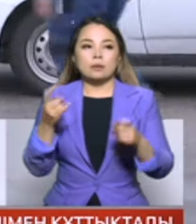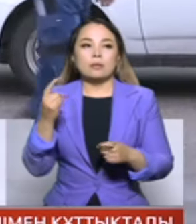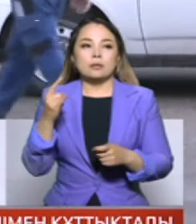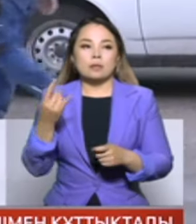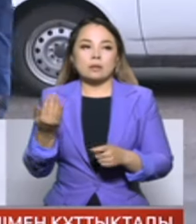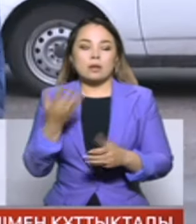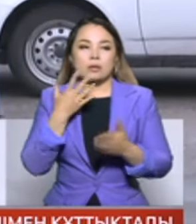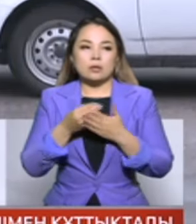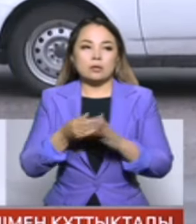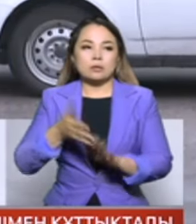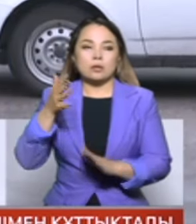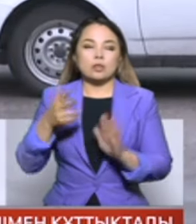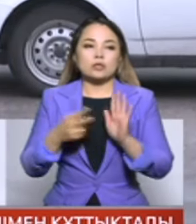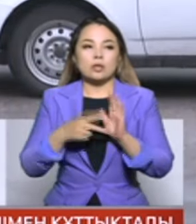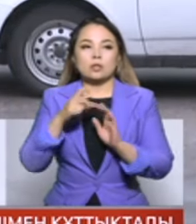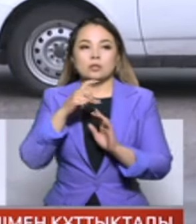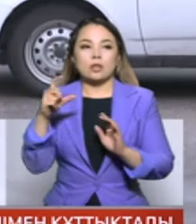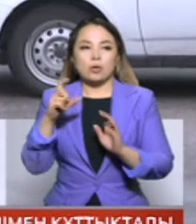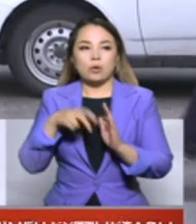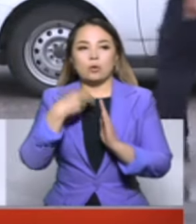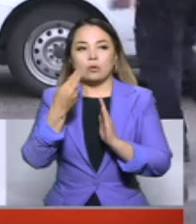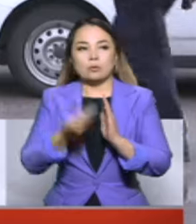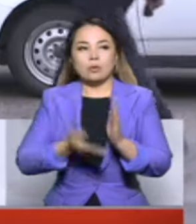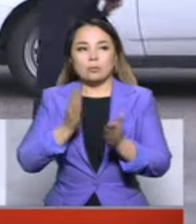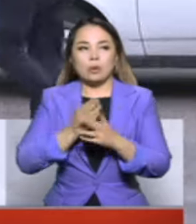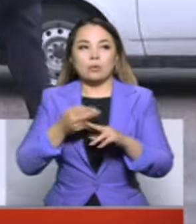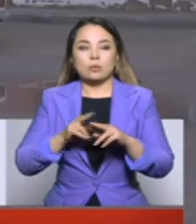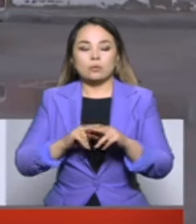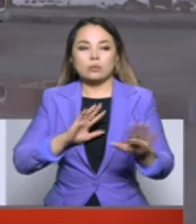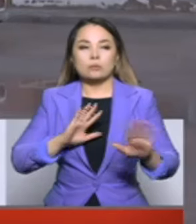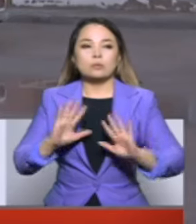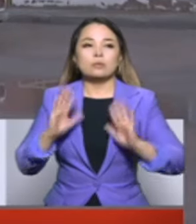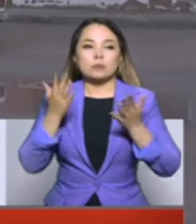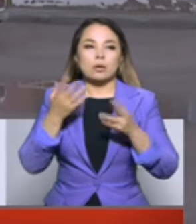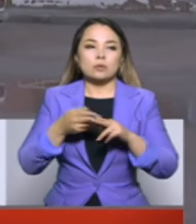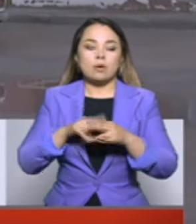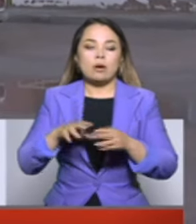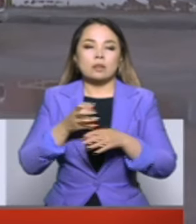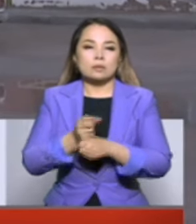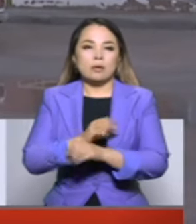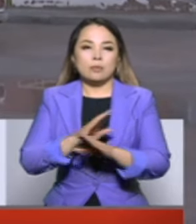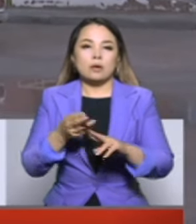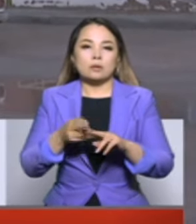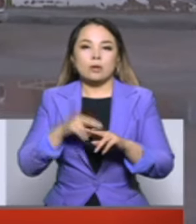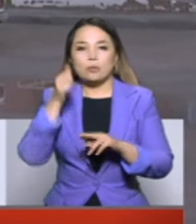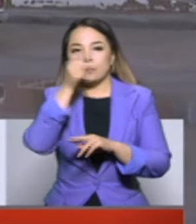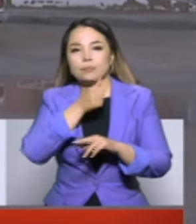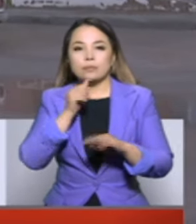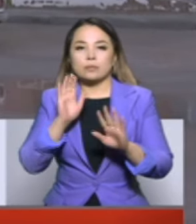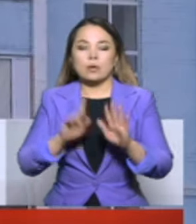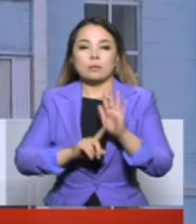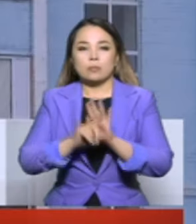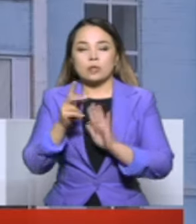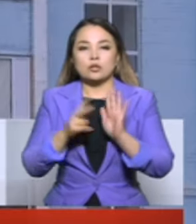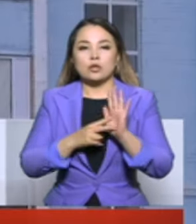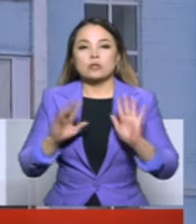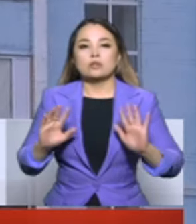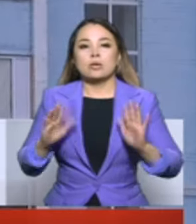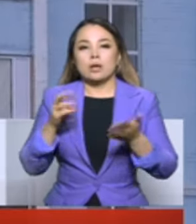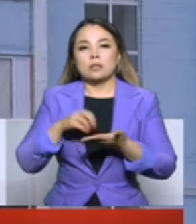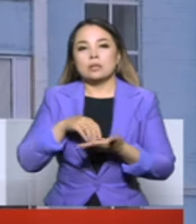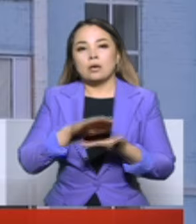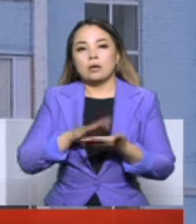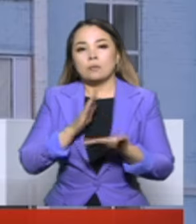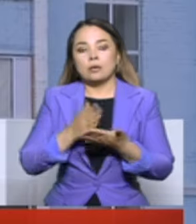көп қабатты үйдің 7-ші қабатынан құлаған. Өңірде мұндай оқиға азаймай тұр. Тек осы жылдың басынан бері 7 жағдай тіркеліп, бір